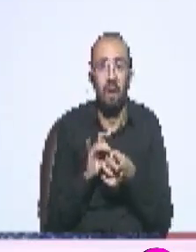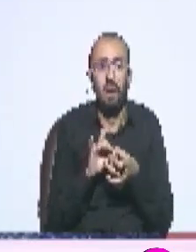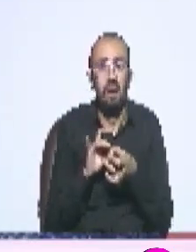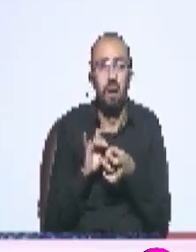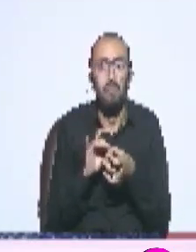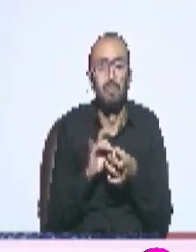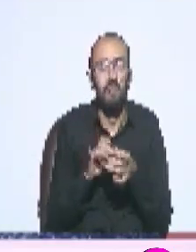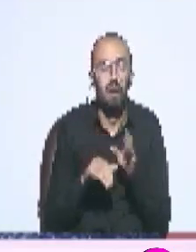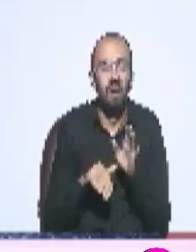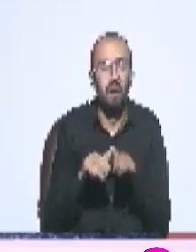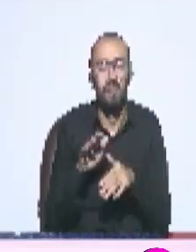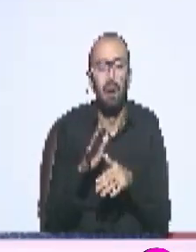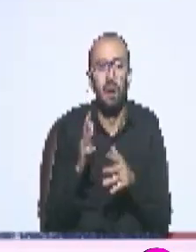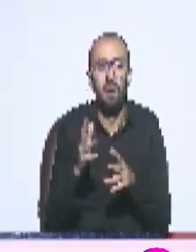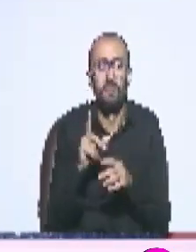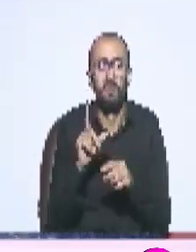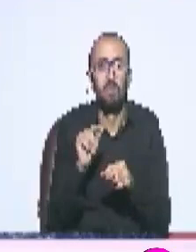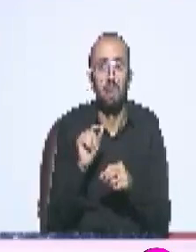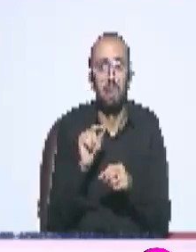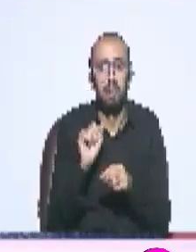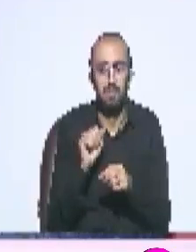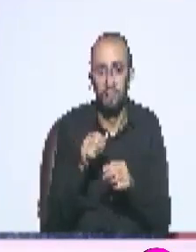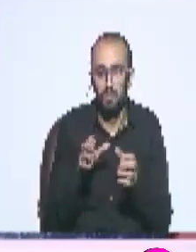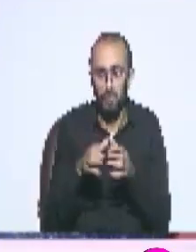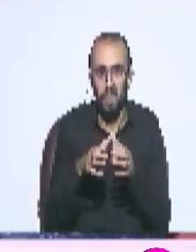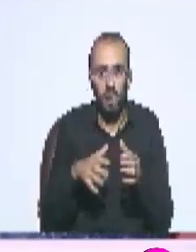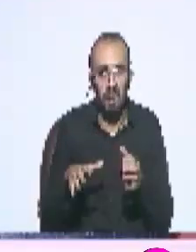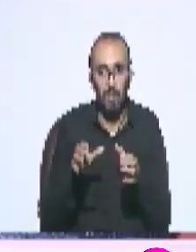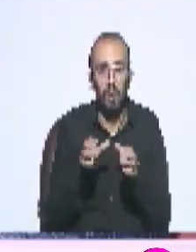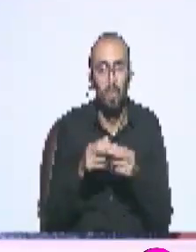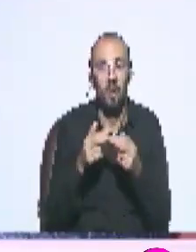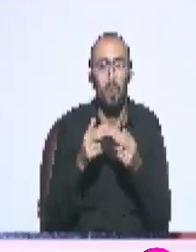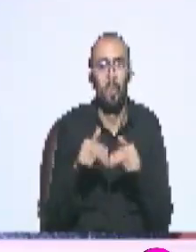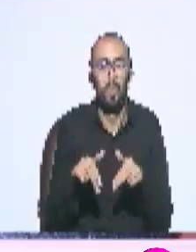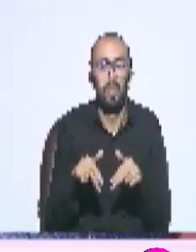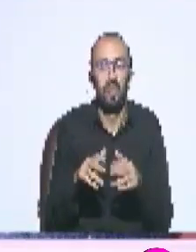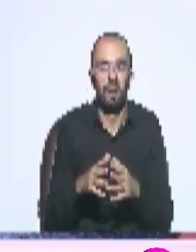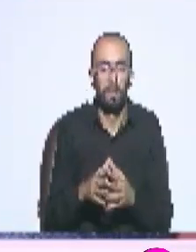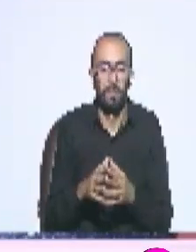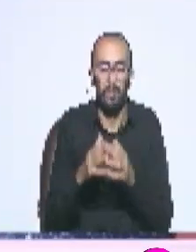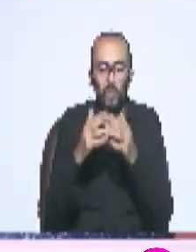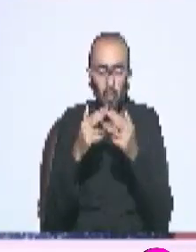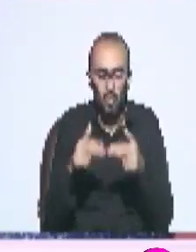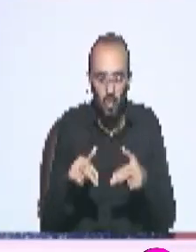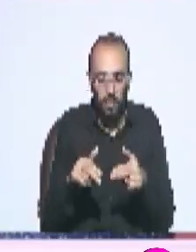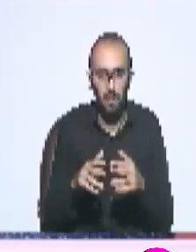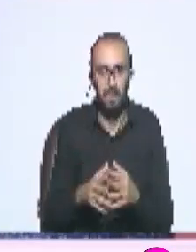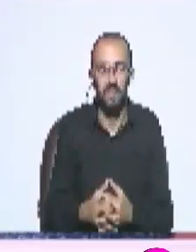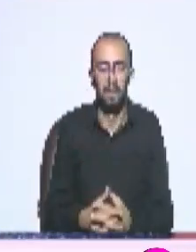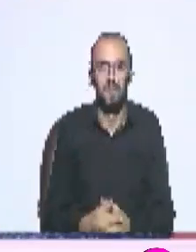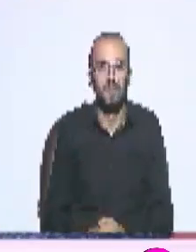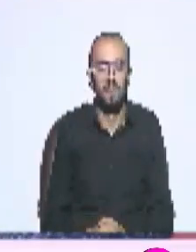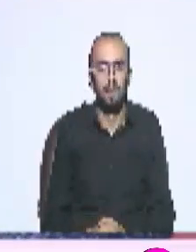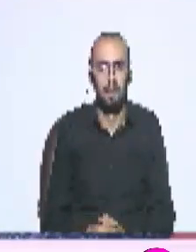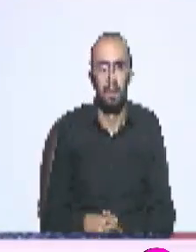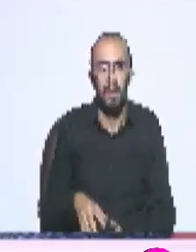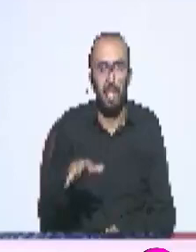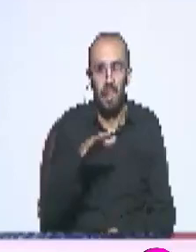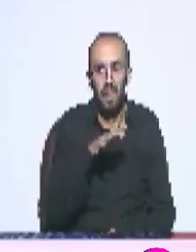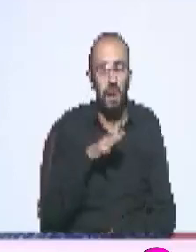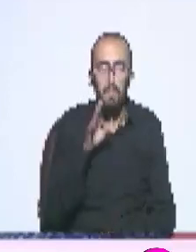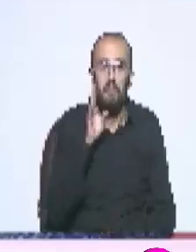الحاجات اللي بتميز المجتمعات بتاعتنا هي الحدود احنا ا ماتعلمناش